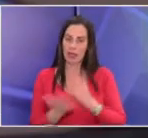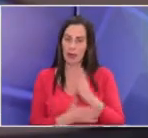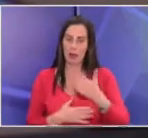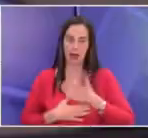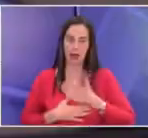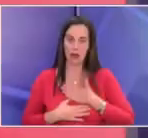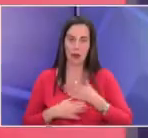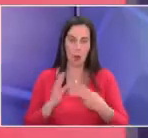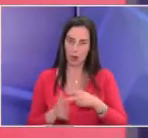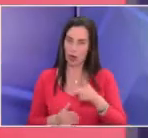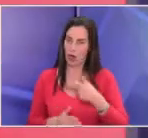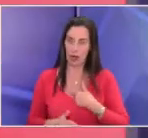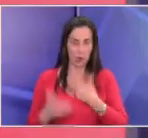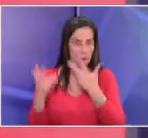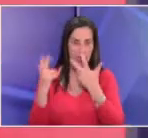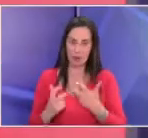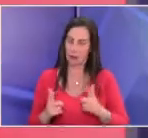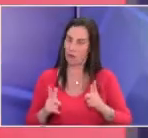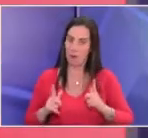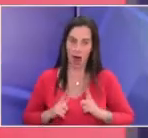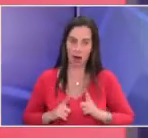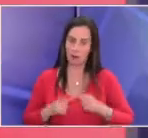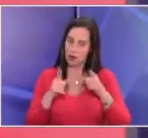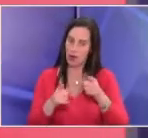דרך לגייס את כולם סביב המאבק?